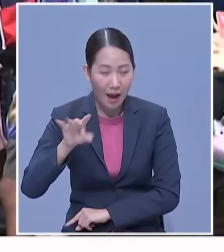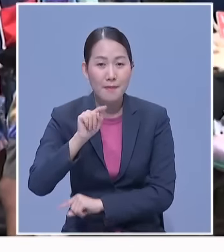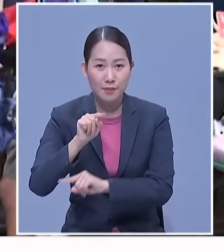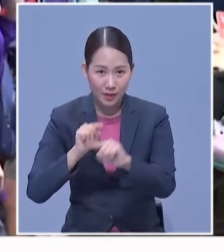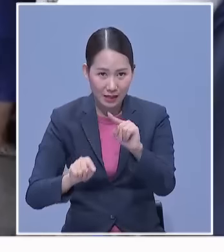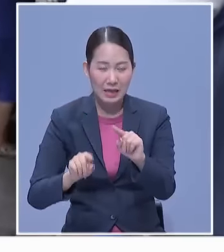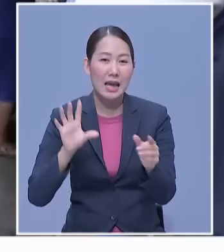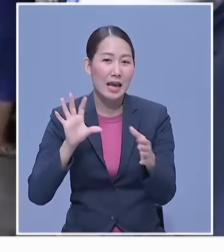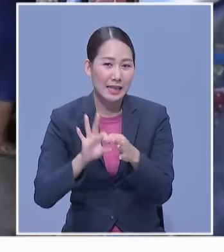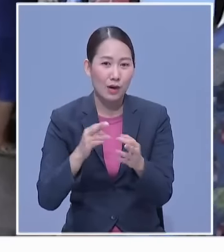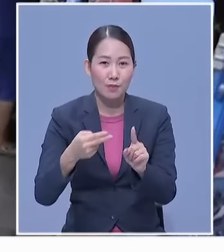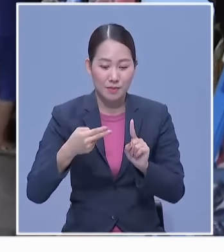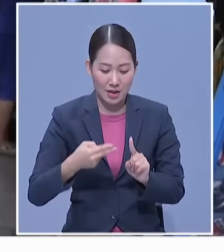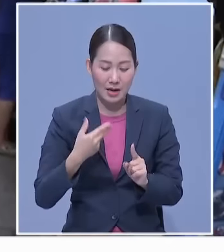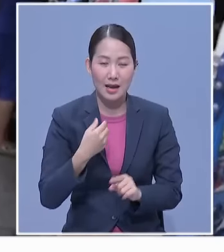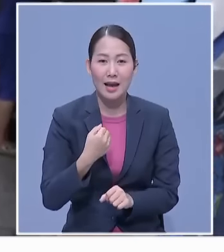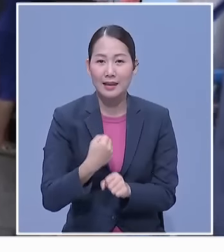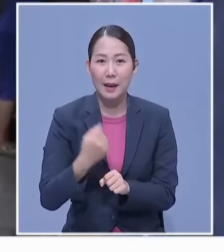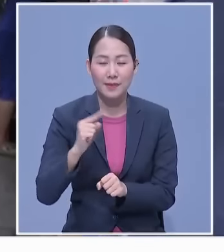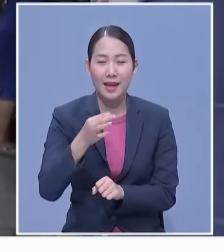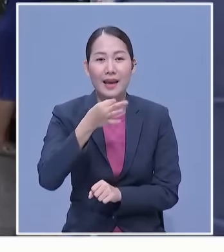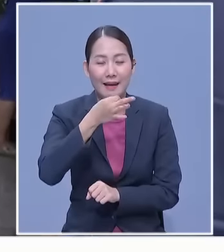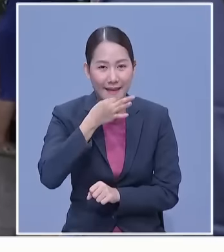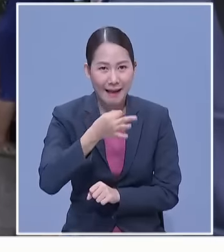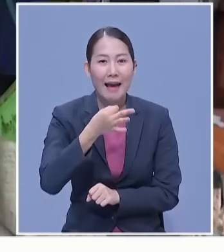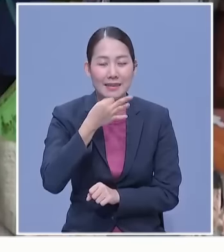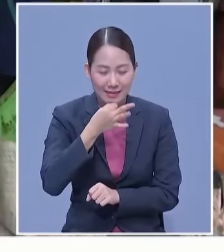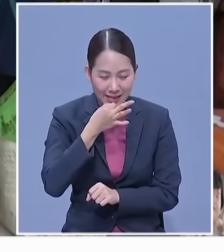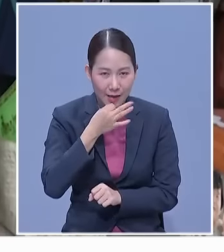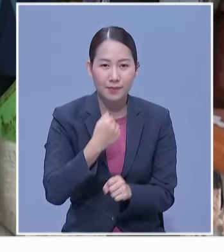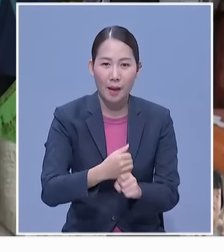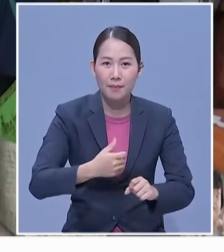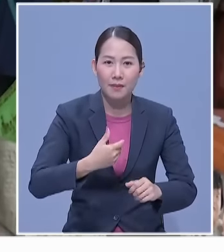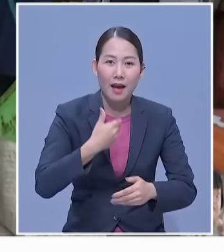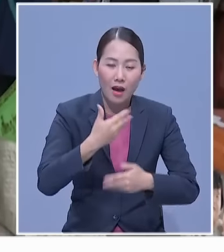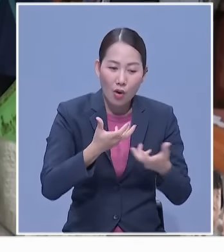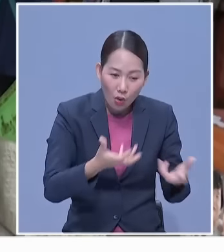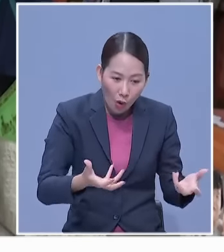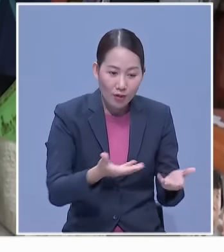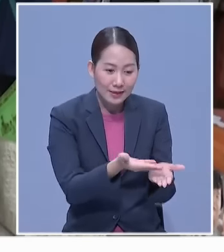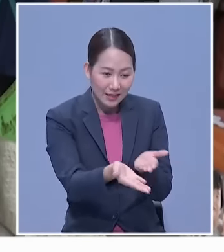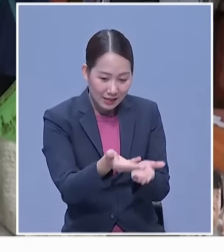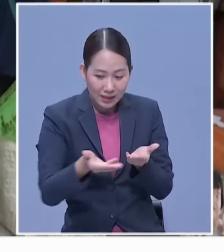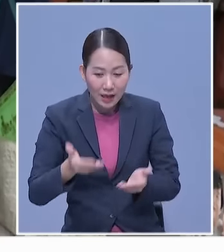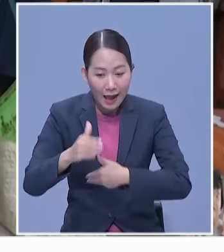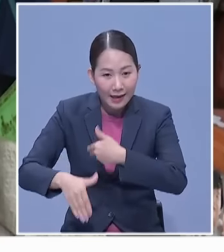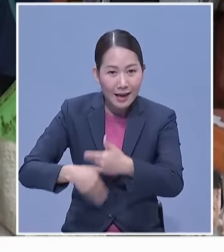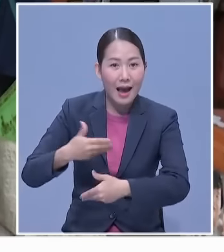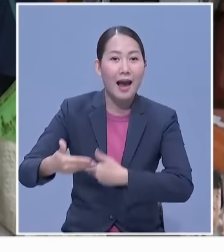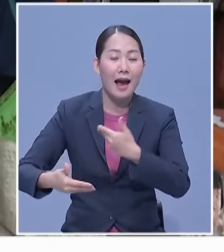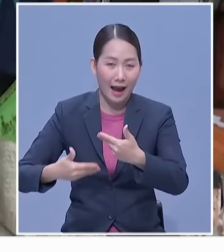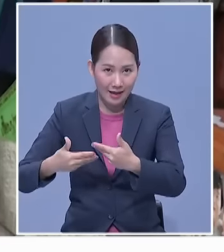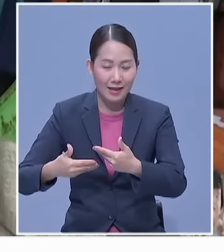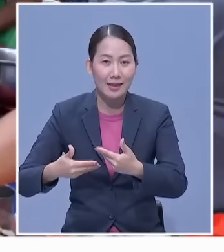ที่สุดคือการอุปโภคบริโภคซึ่งการกระตุ้นเศรษฐกิจครั้งนี้ถือว่าเป็นเป็นไปตามวัตถุประสงค์ทุกประการช่วยเพิ่มตัวเลข